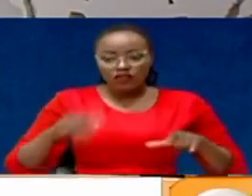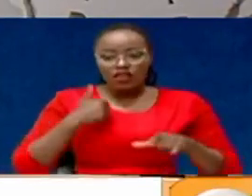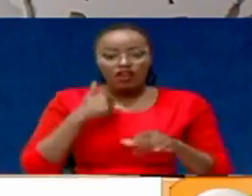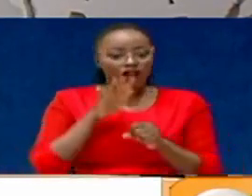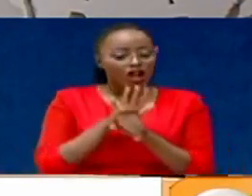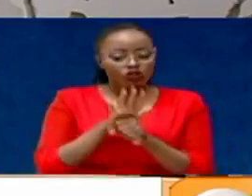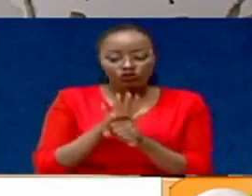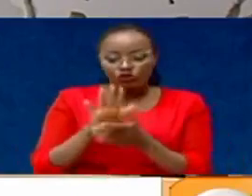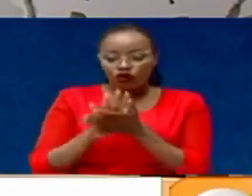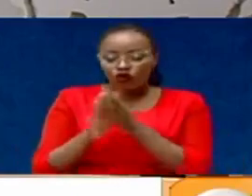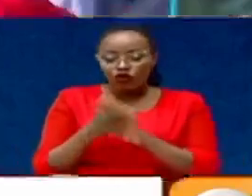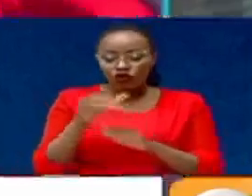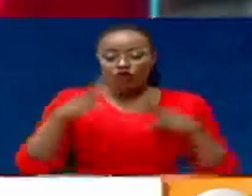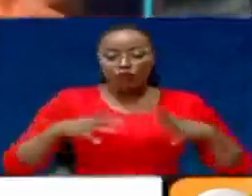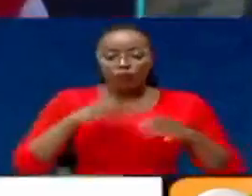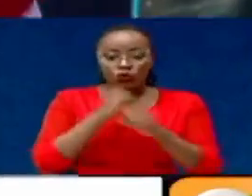kwa waliomkosea.